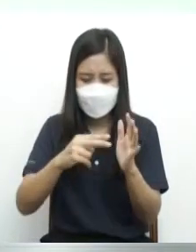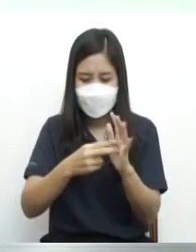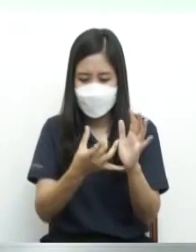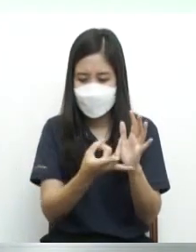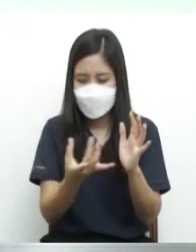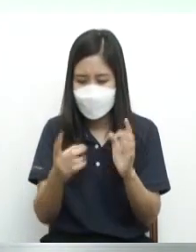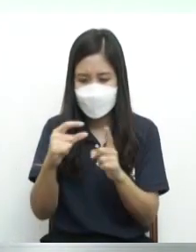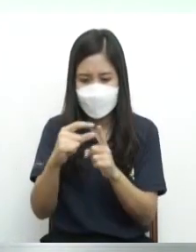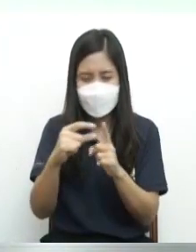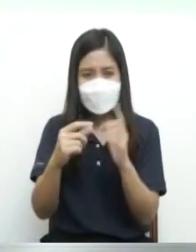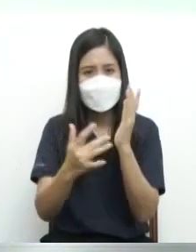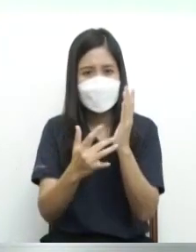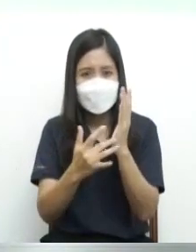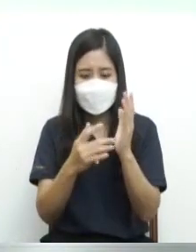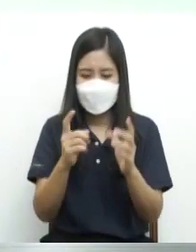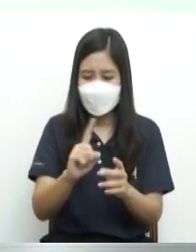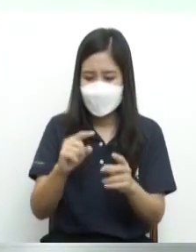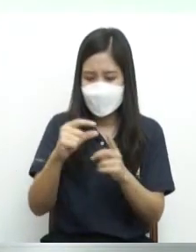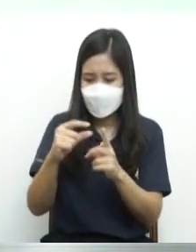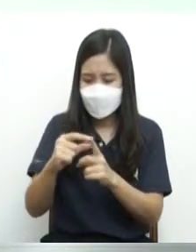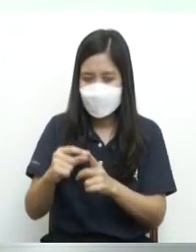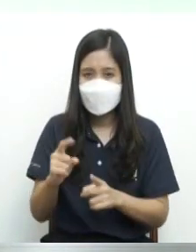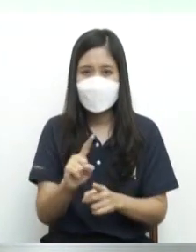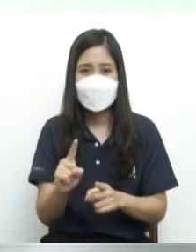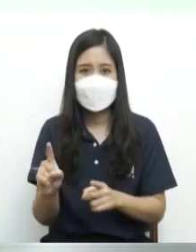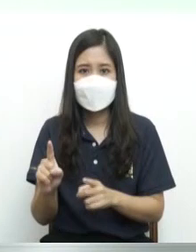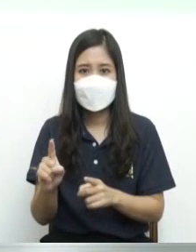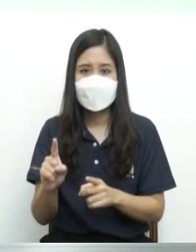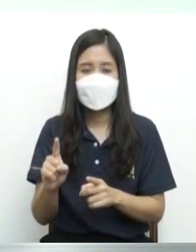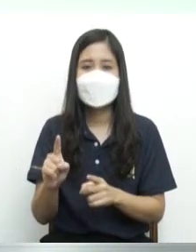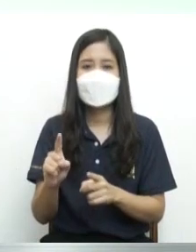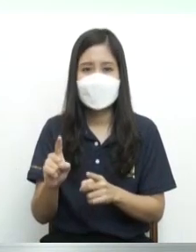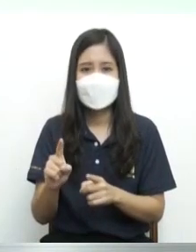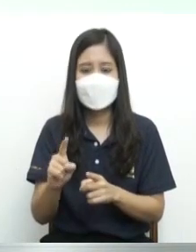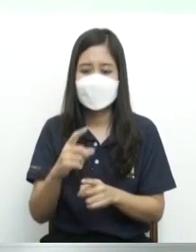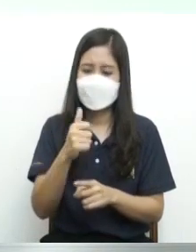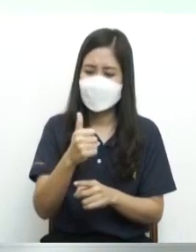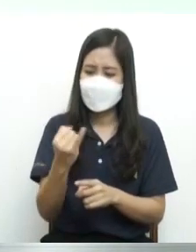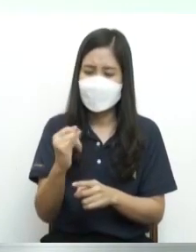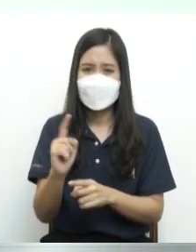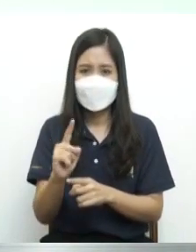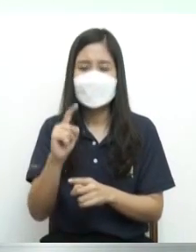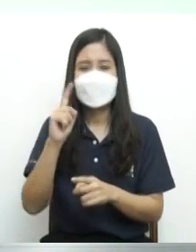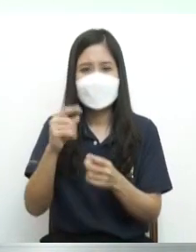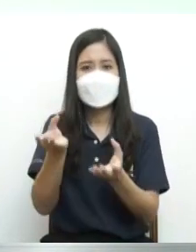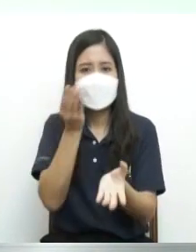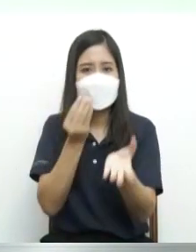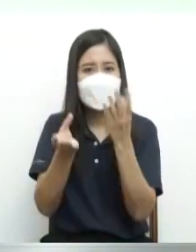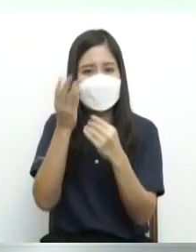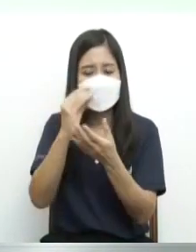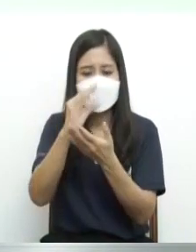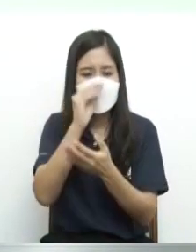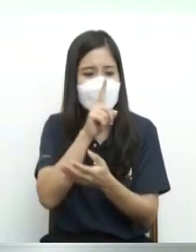งเรื่องนี้ถ้าทำอย่างนี้จะเป็นยังไงถ้าผมตัดสินใจแบบนี้จุดดีอยู่ไหนจุดเสียอยู่ไหนผมก็ต้องเรียนรู้ก็ต้องขอบคุณน้องๆเหล่